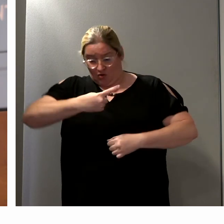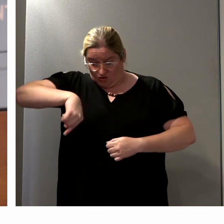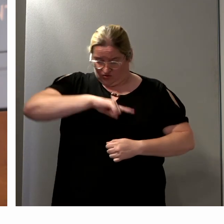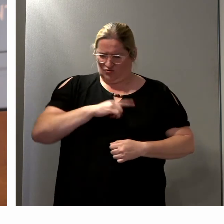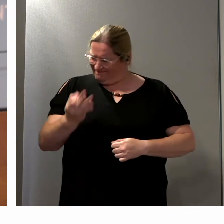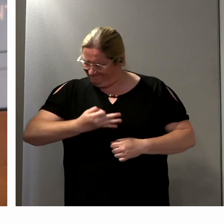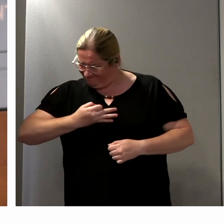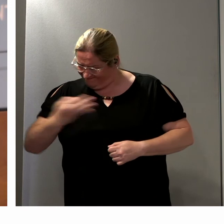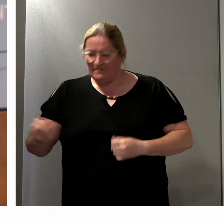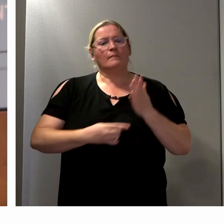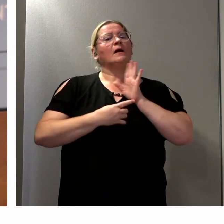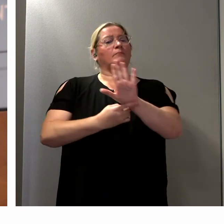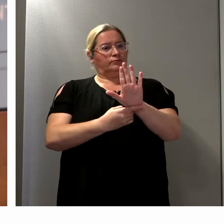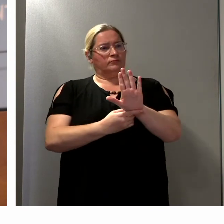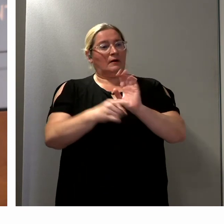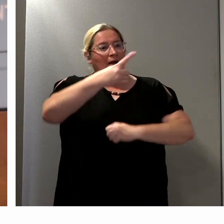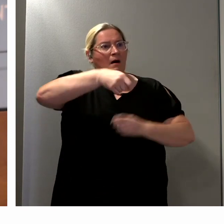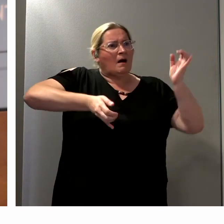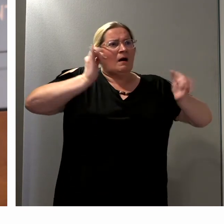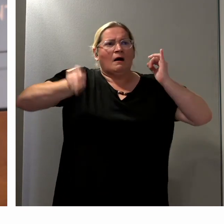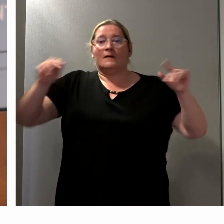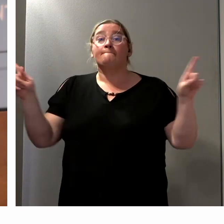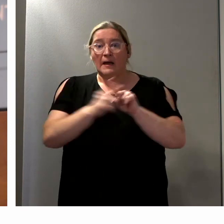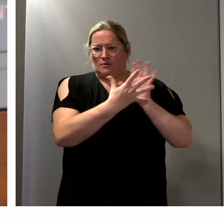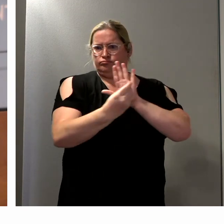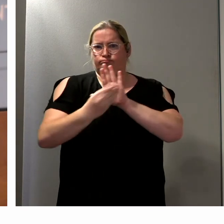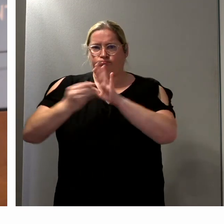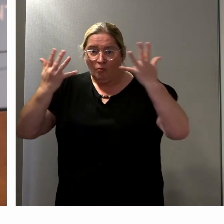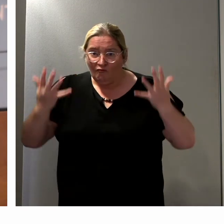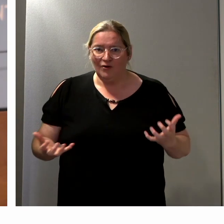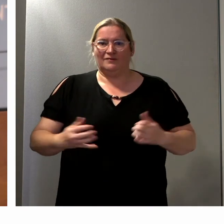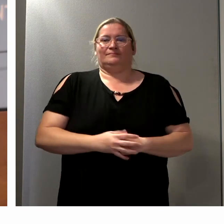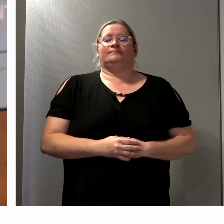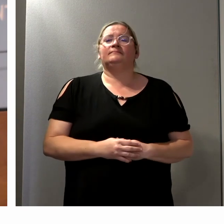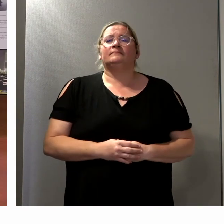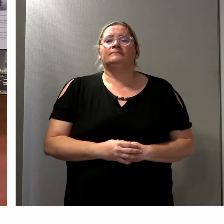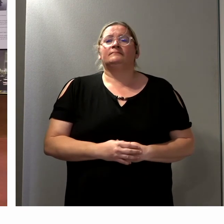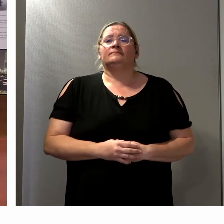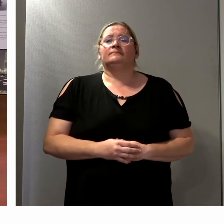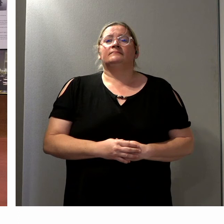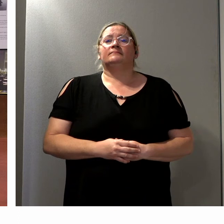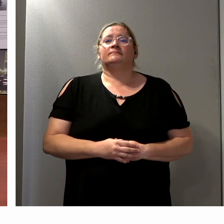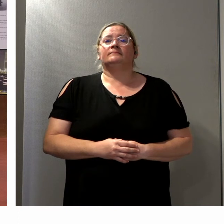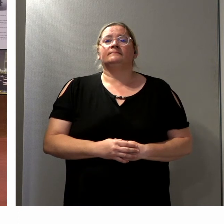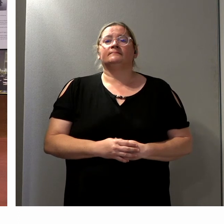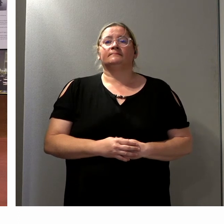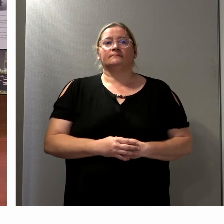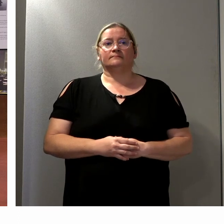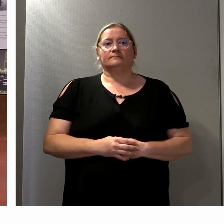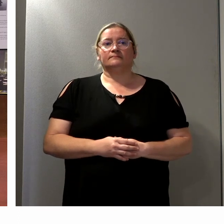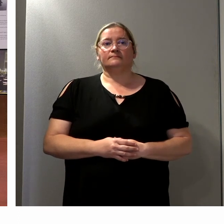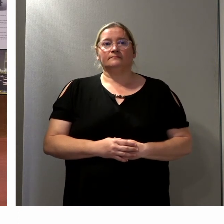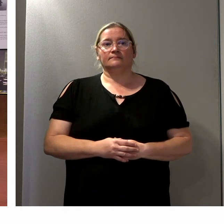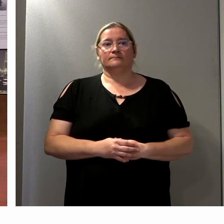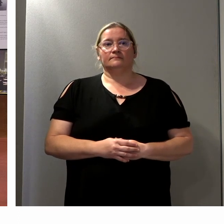au niveau de l'interministériel grâce aux outils et à l'animation qui est faite par ailleurs. Voilà.